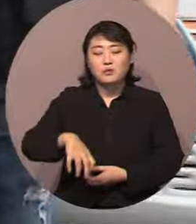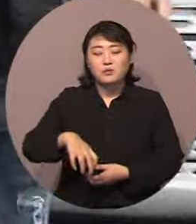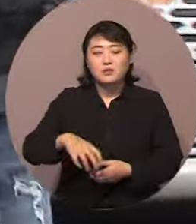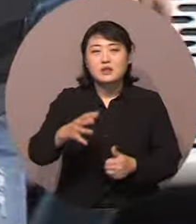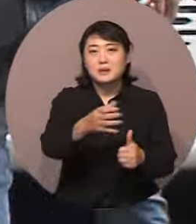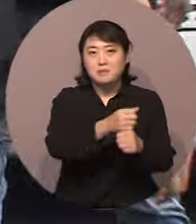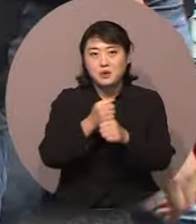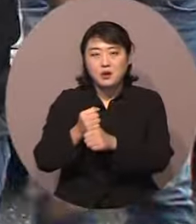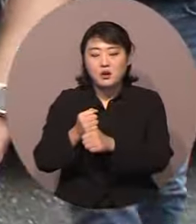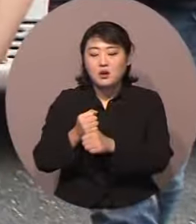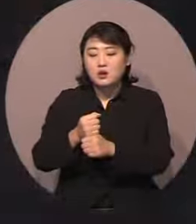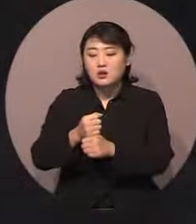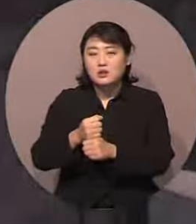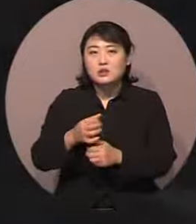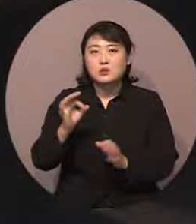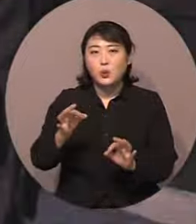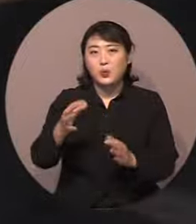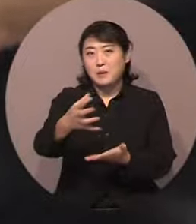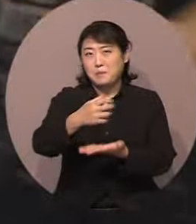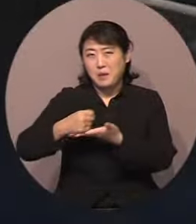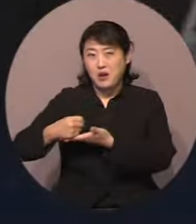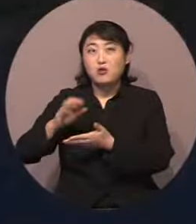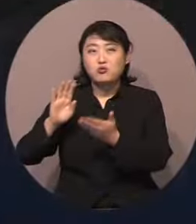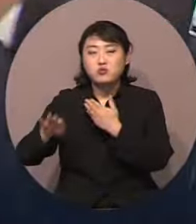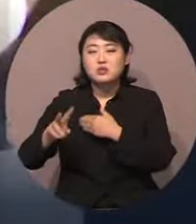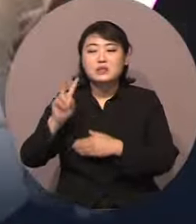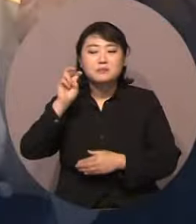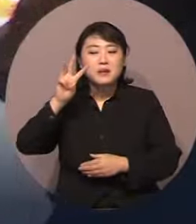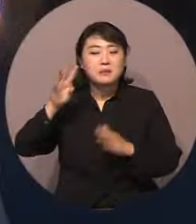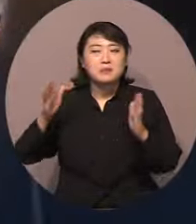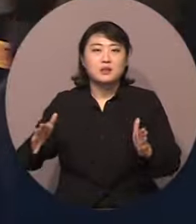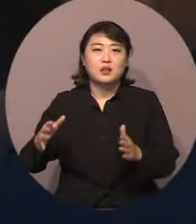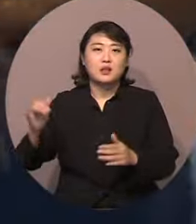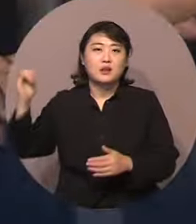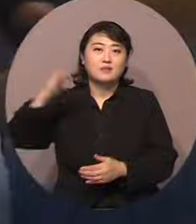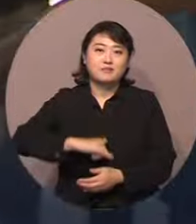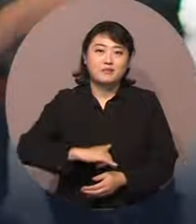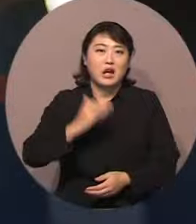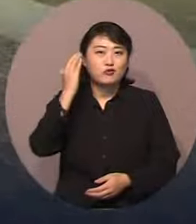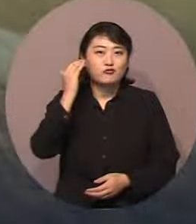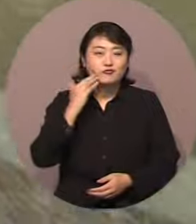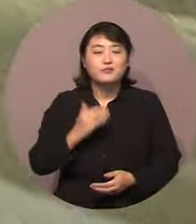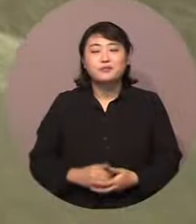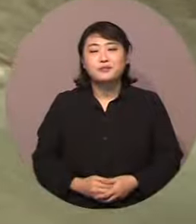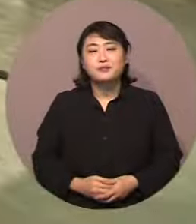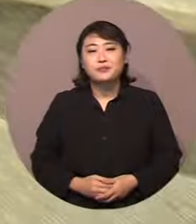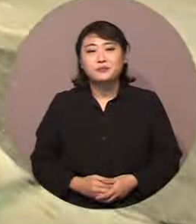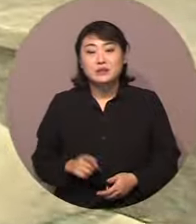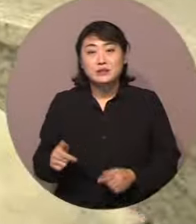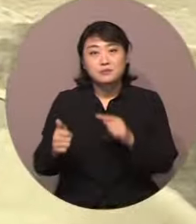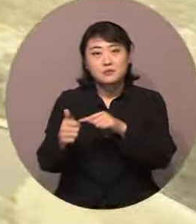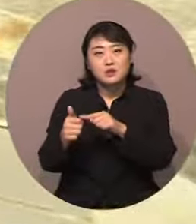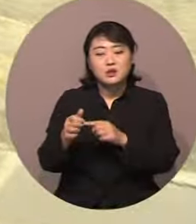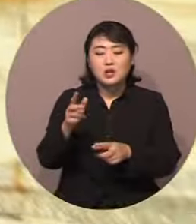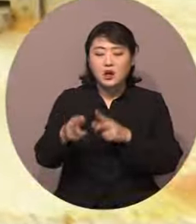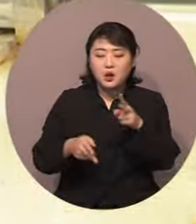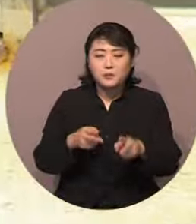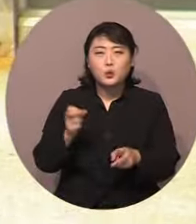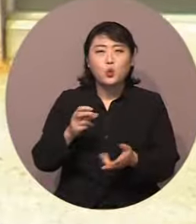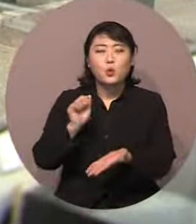국내로 송환됐습니다 홍도 어떻게 하셨나요가 할인가요 죄송합니다이 남성은 사업과